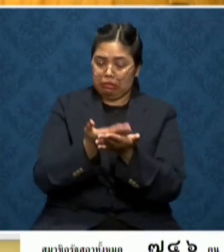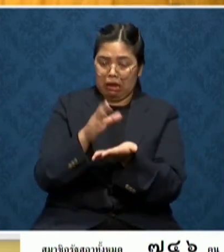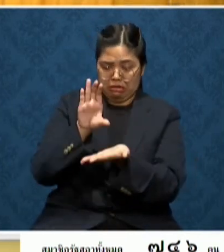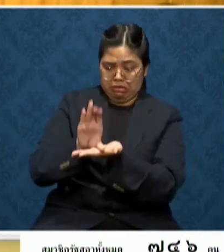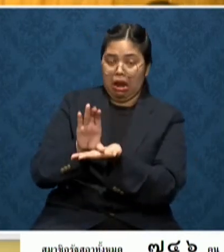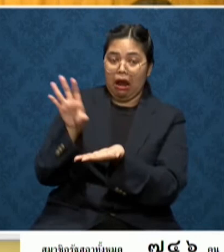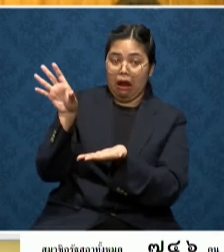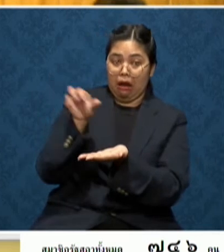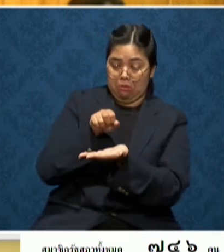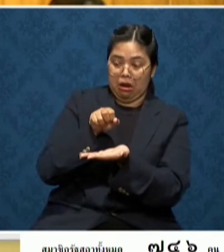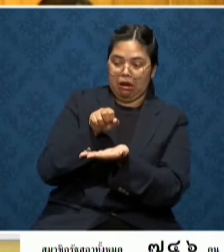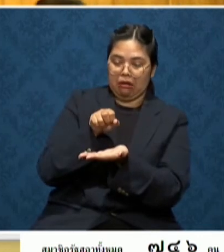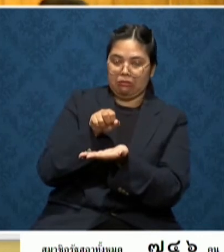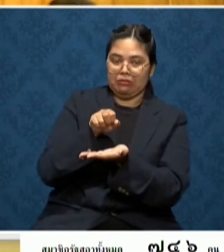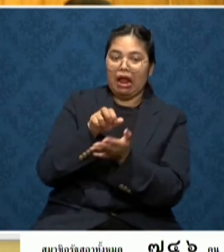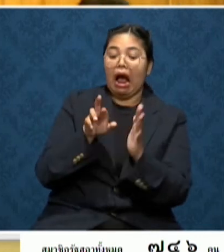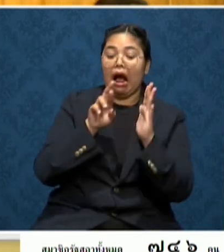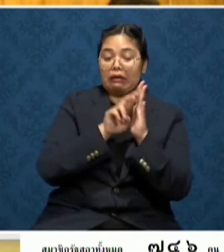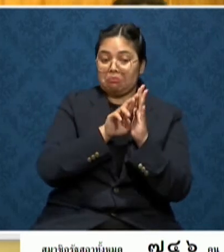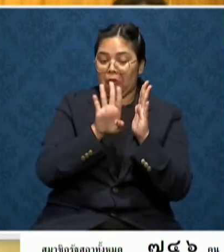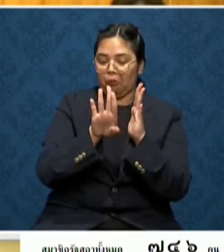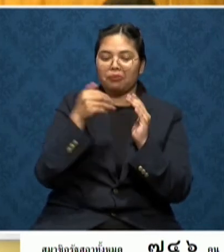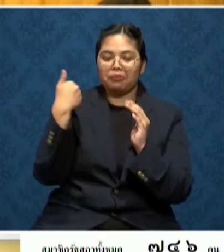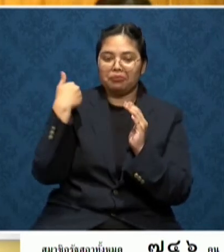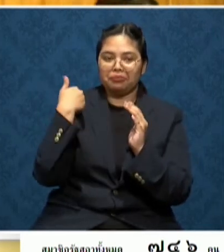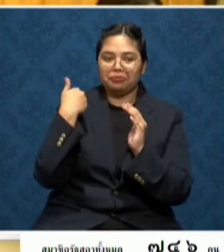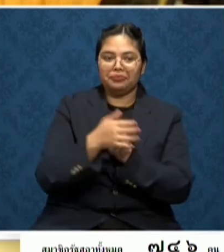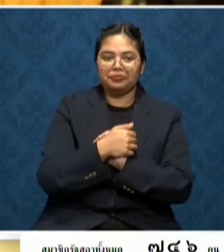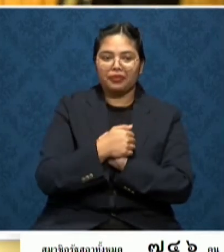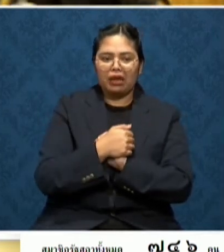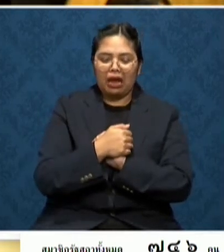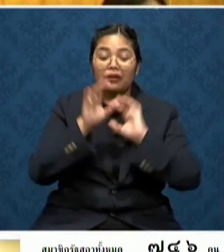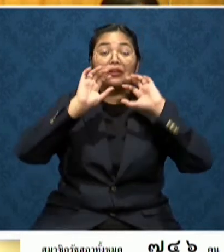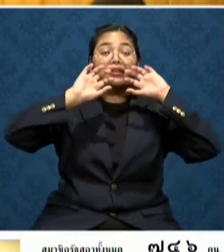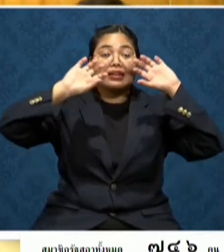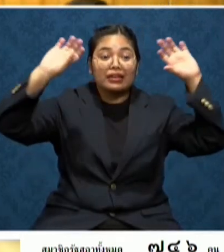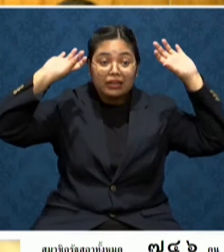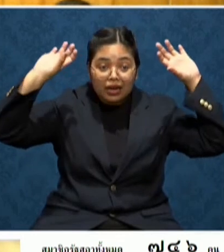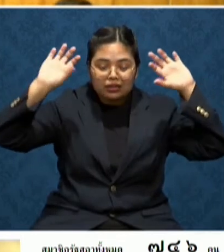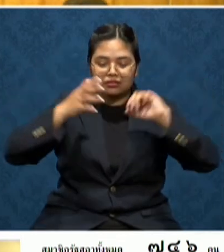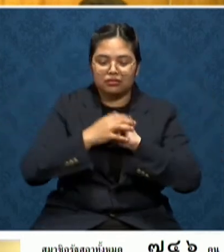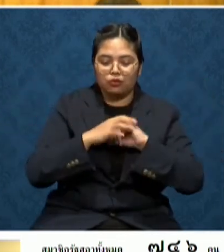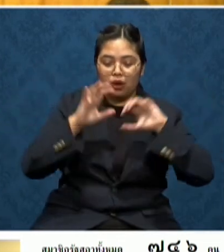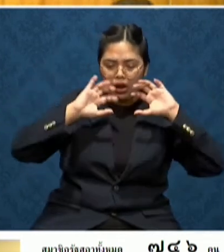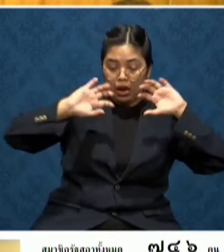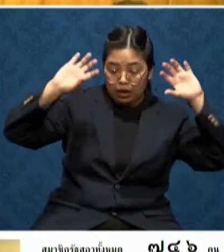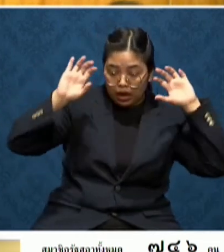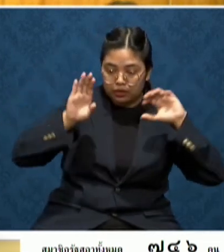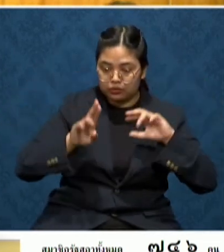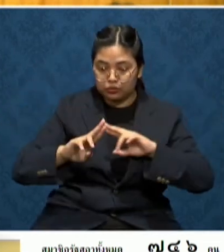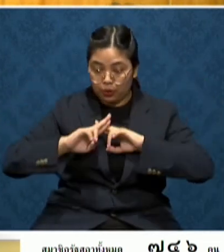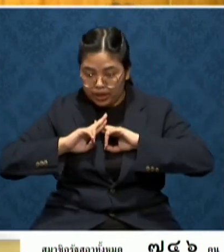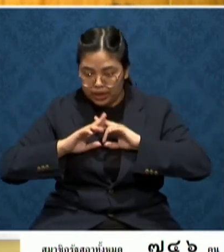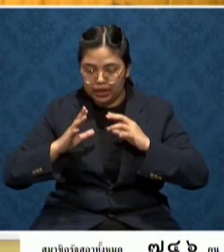เนี่ยอาจจะเป็นการใช้ระบบที่ให้หน่วยงานของรัฐหรือรัฐวิสาหกิจนั้นปฏิบัติ